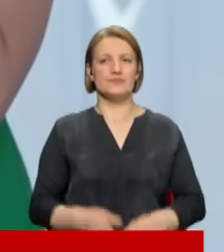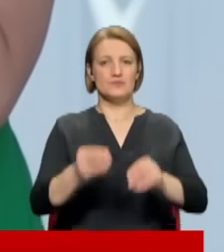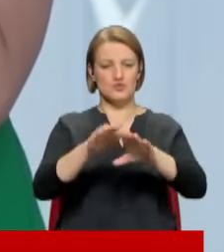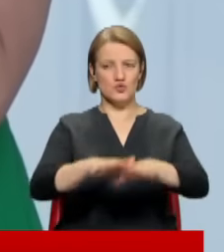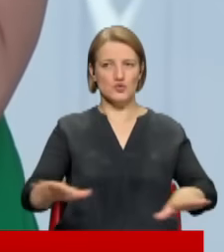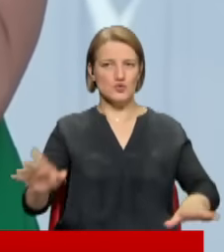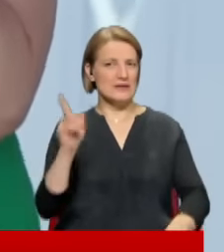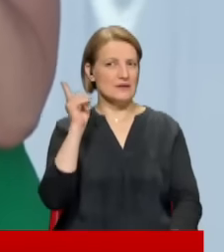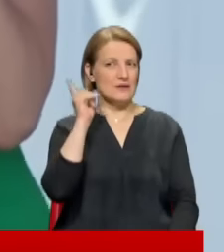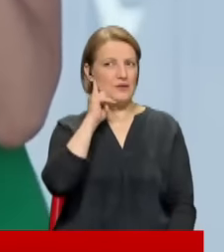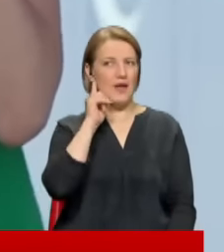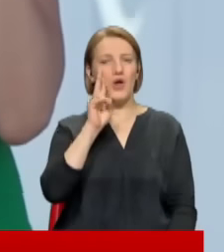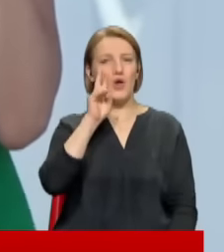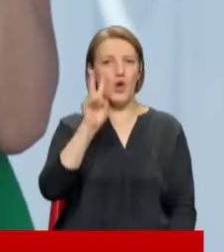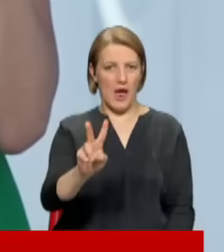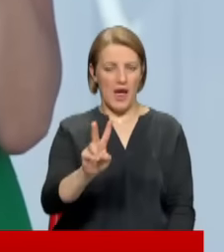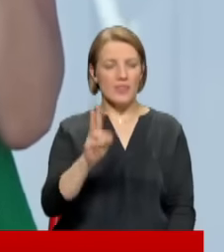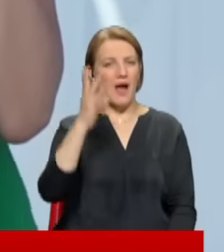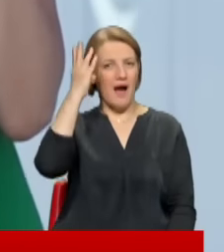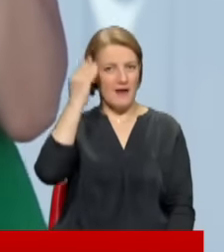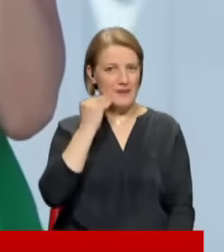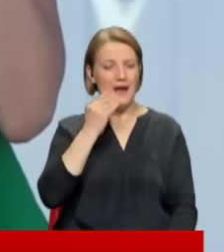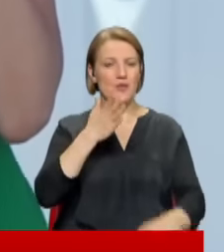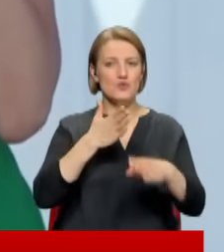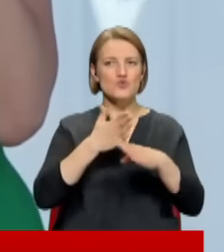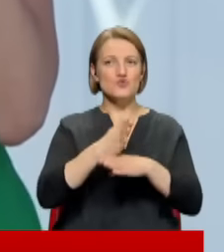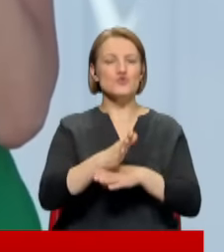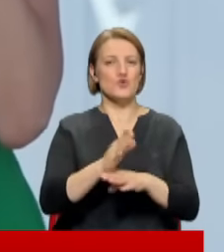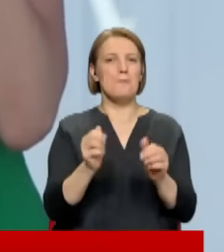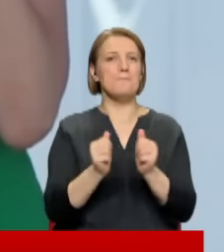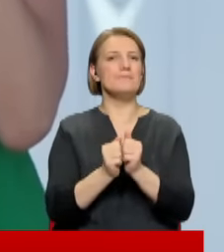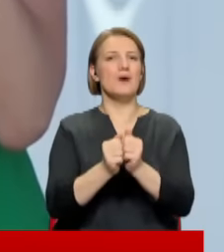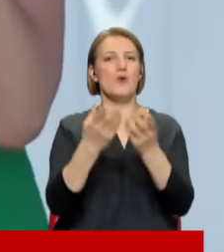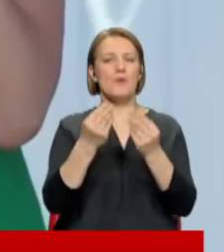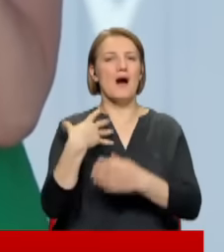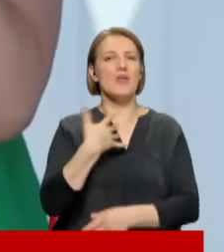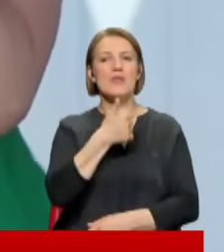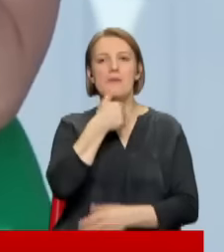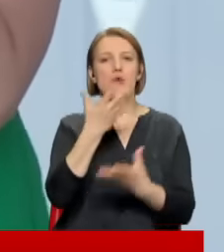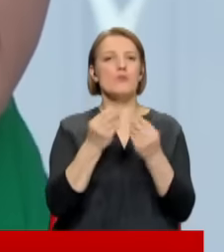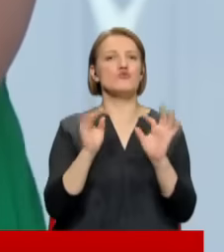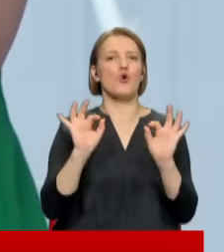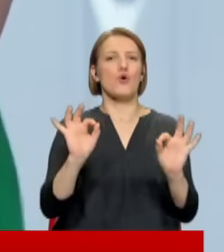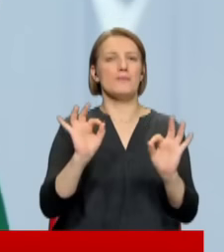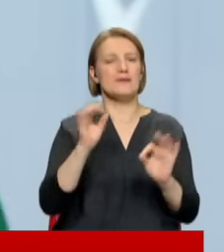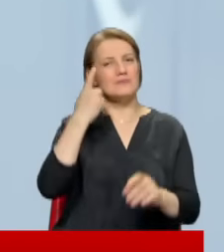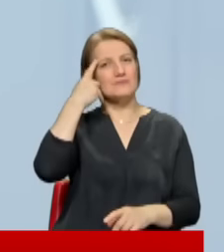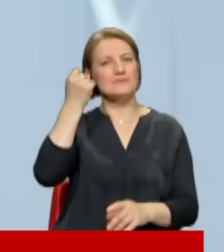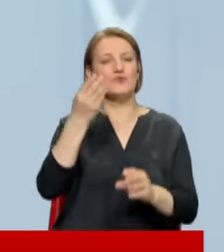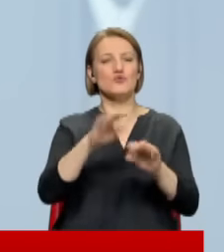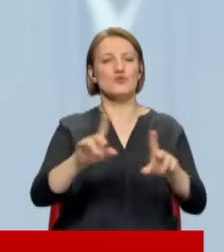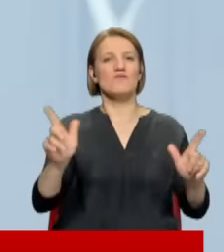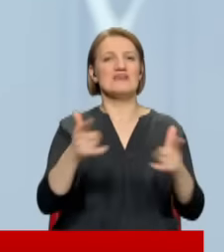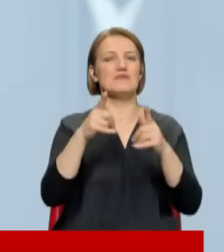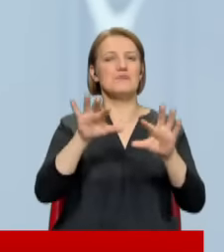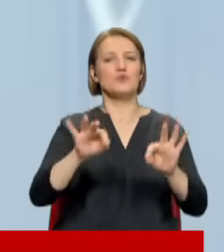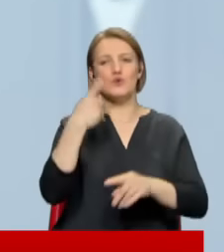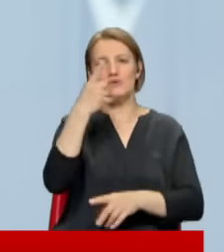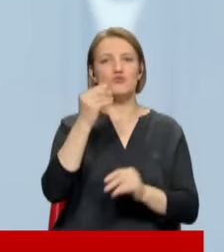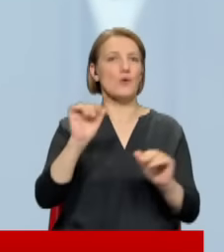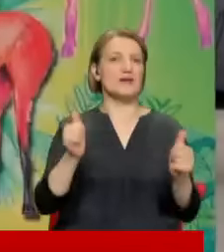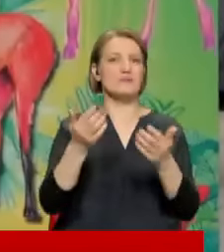Çocuklarını duyan, gören, anlayan, doğru eşlik eden ebeveynler olmamız çok önemli. Yaratıcı Çocuk Festivali de bu yüzden bence